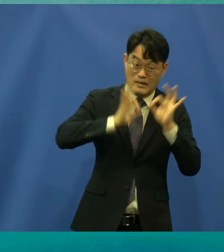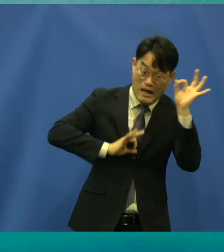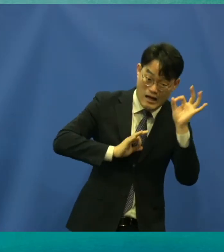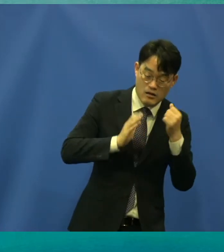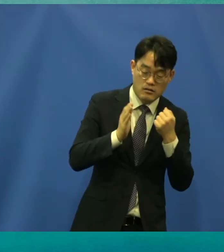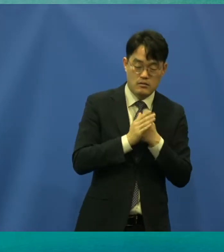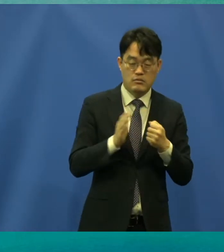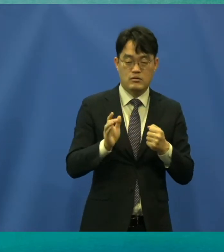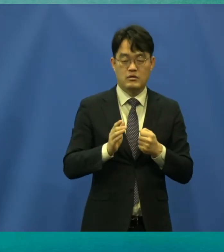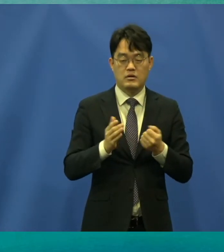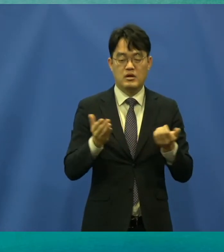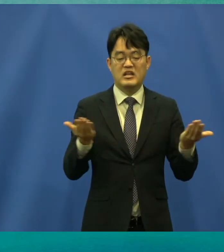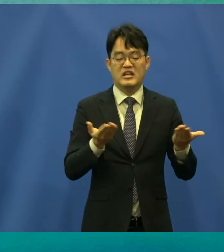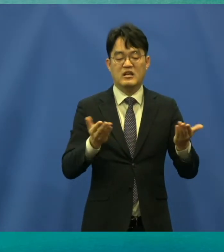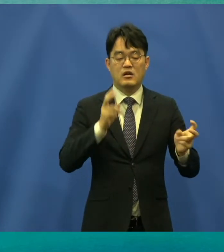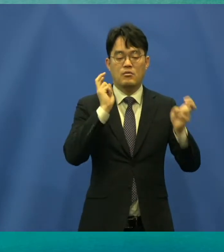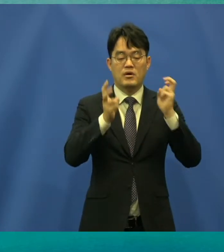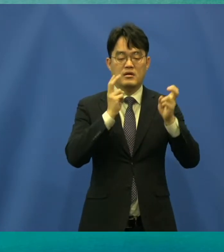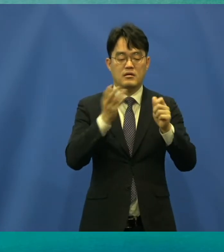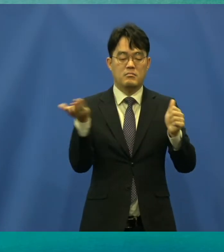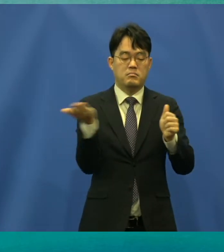상실되고 재기에 실패합니다.